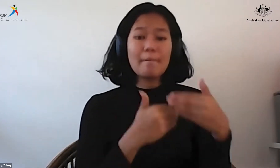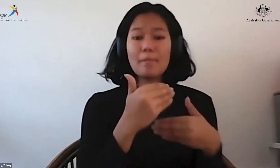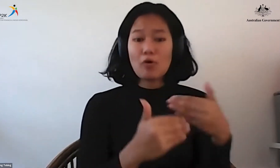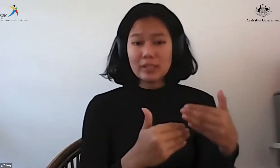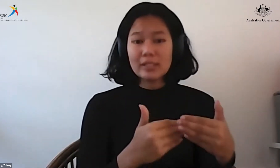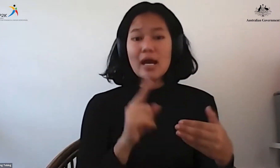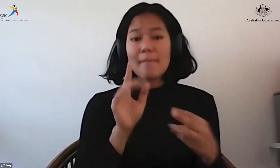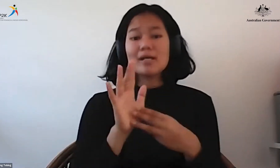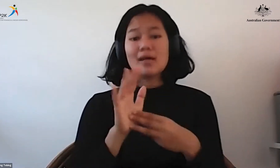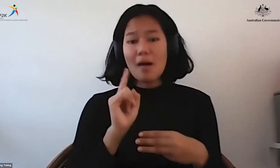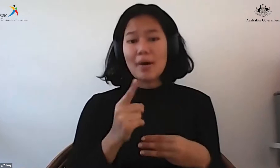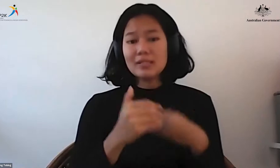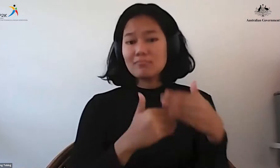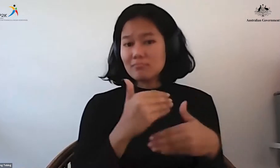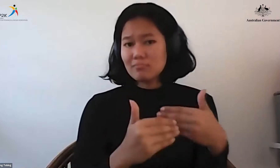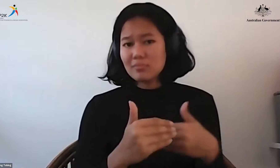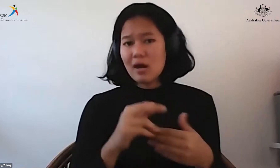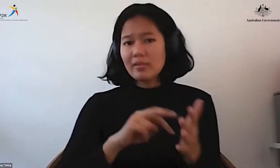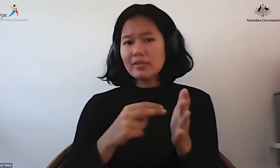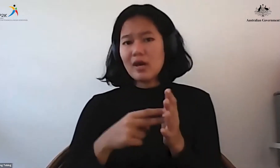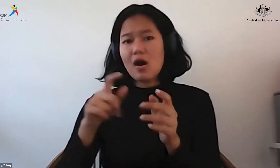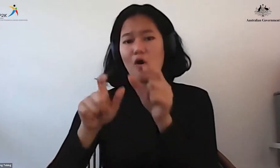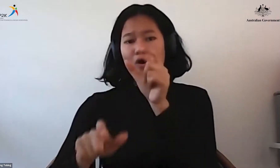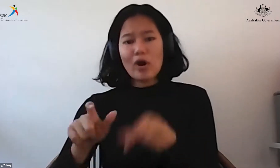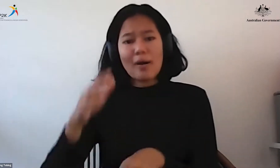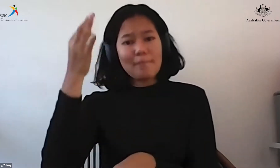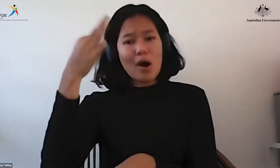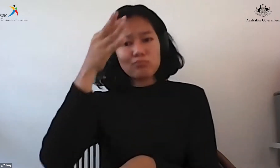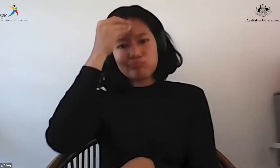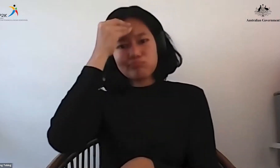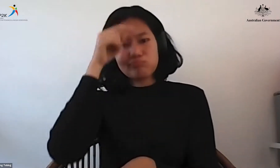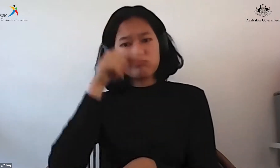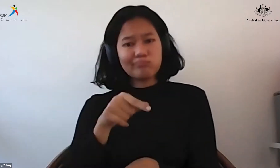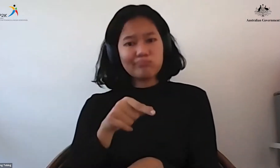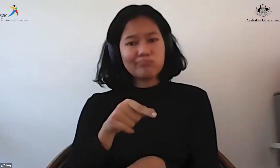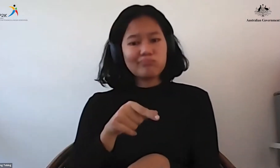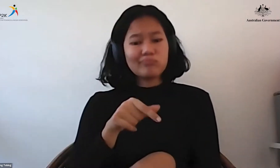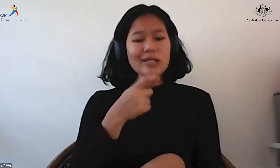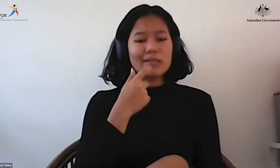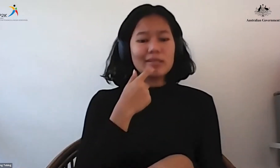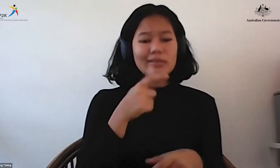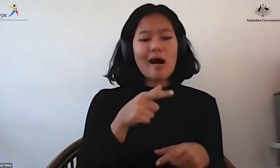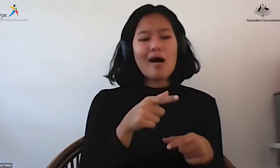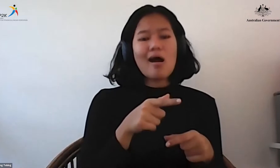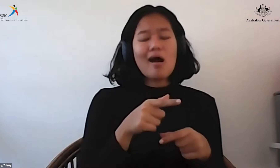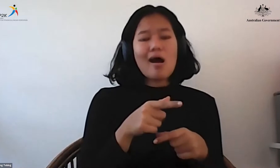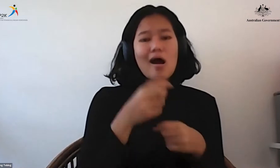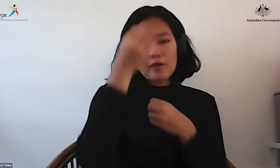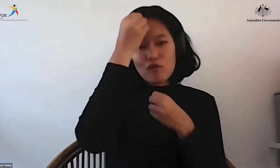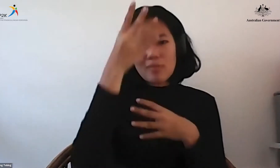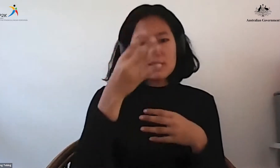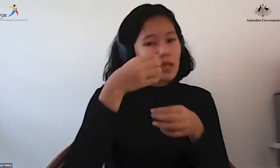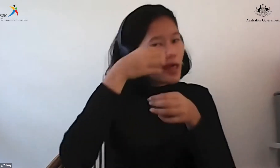issues, jadi orang juga karena ini hal yang baru, jadi science juga masih berlomba-lomba untuk mengetahui